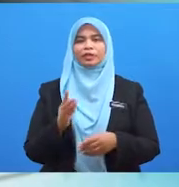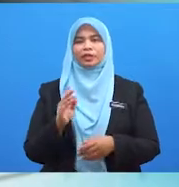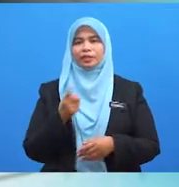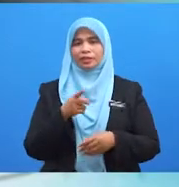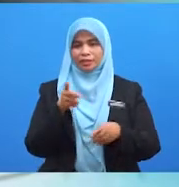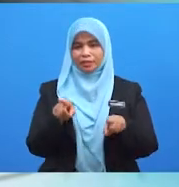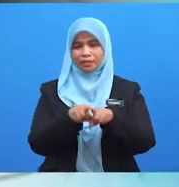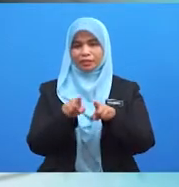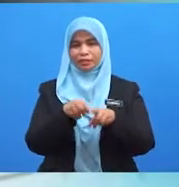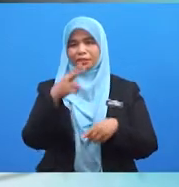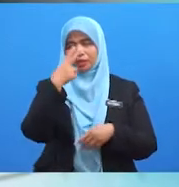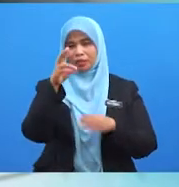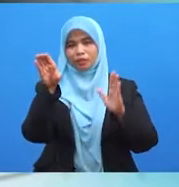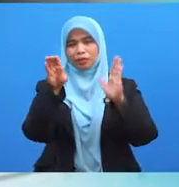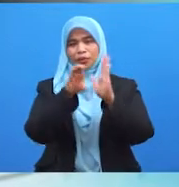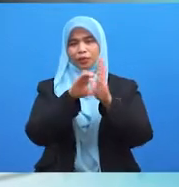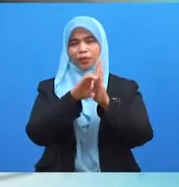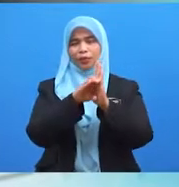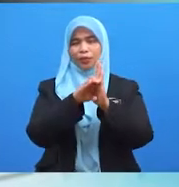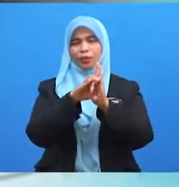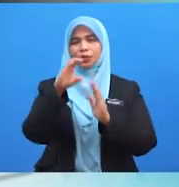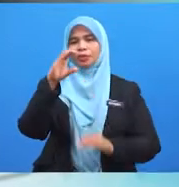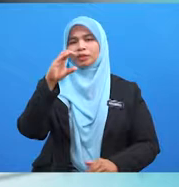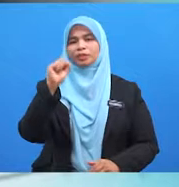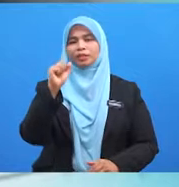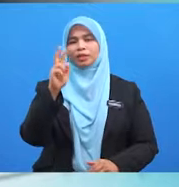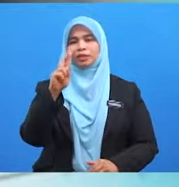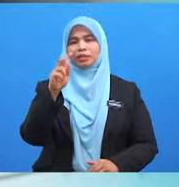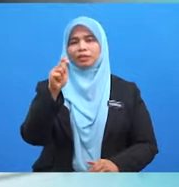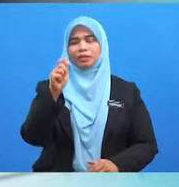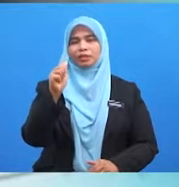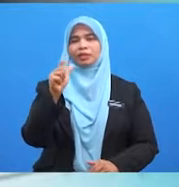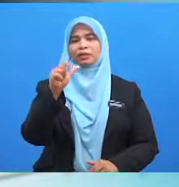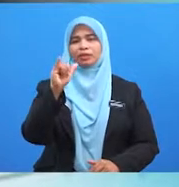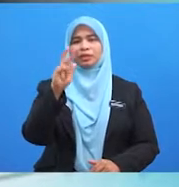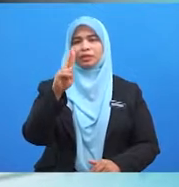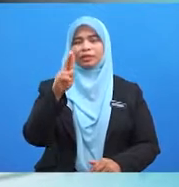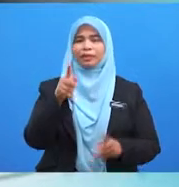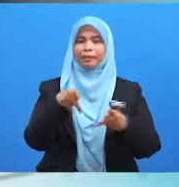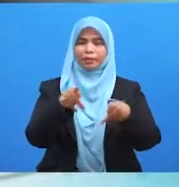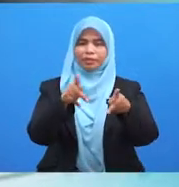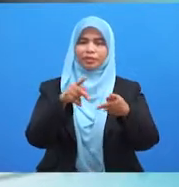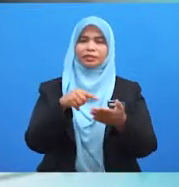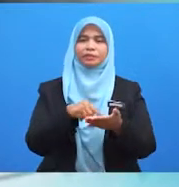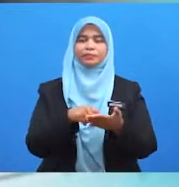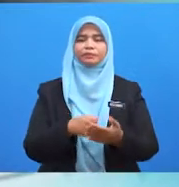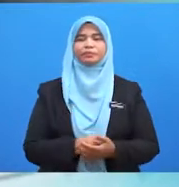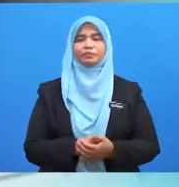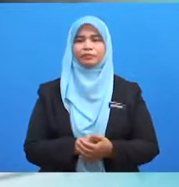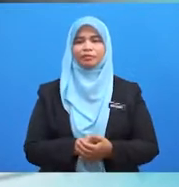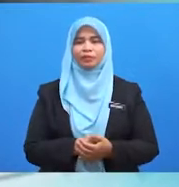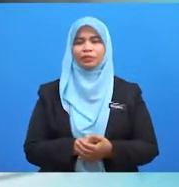Mari sama-sama kita lihat contoh carta alir proses di mana langkah utama dalam